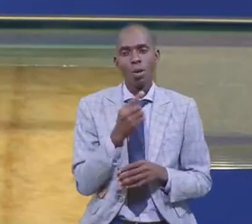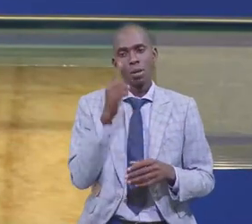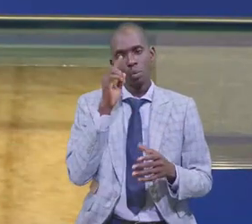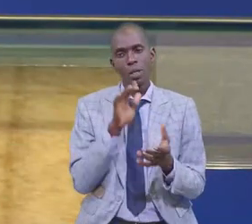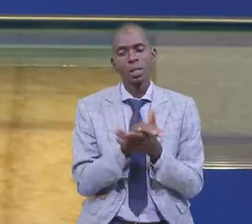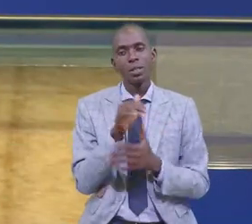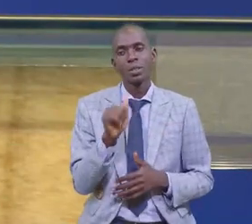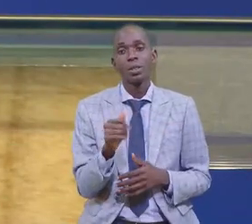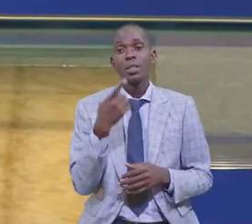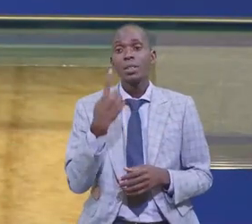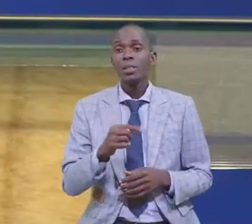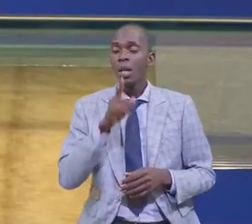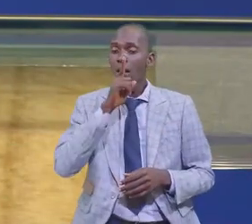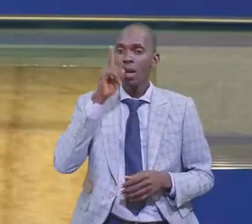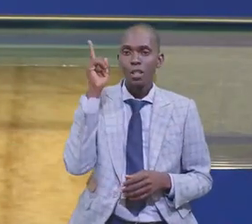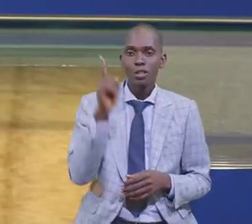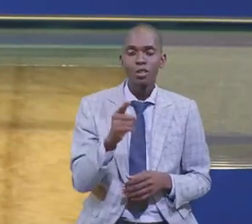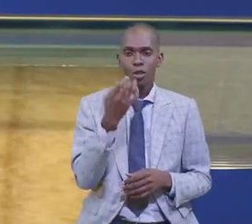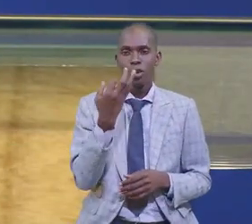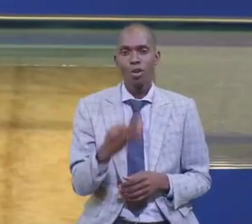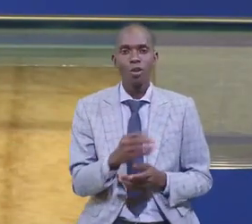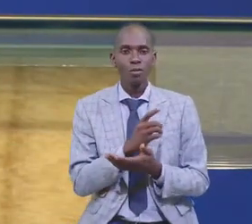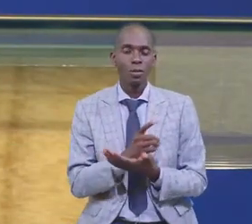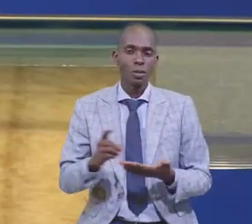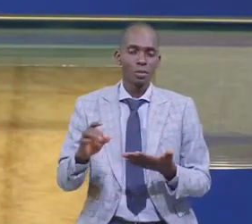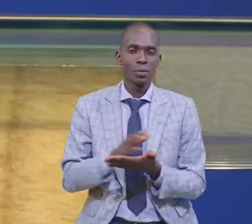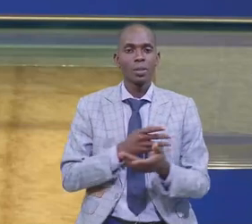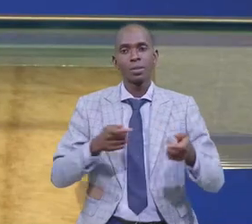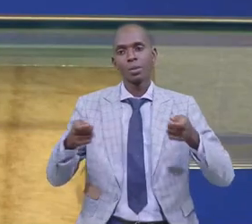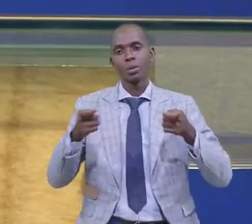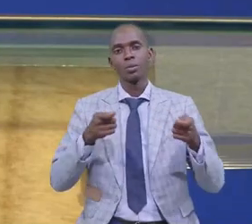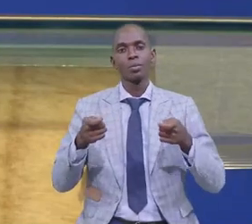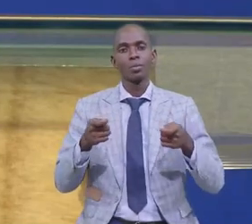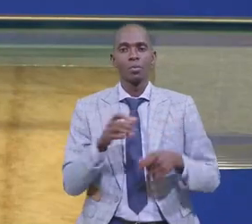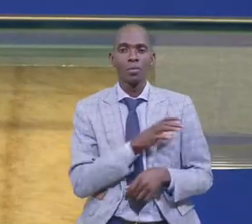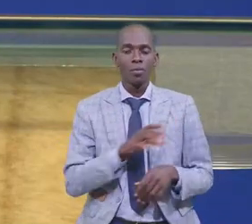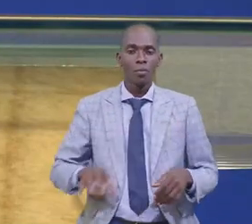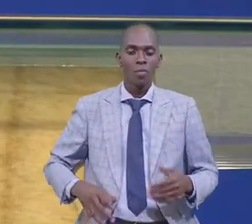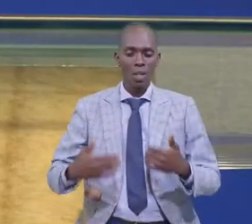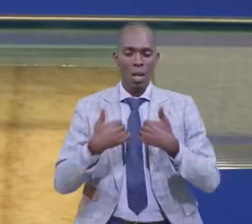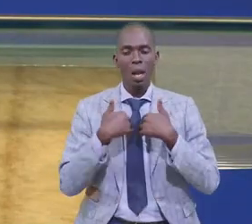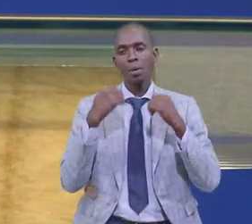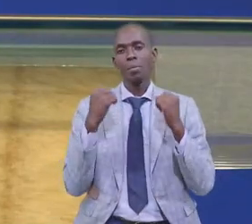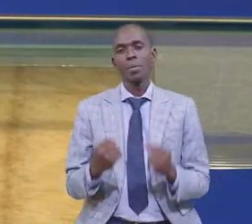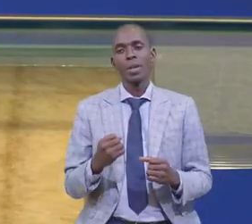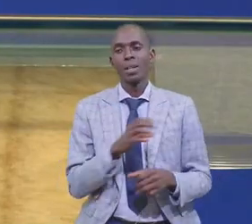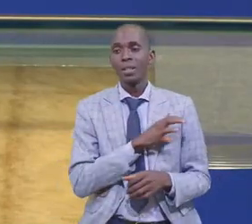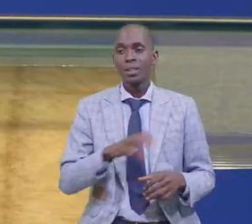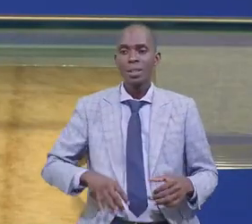inversé, révoqué. Ne crains pas, crois seulement. L'assurance de la domination